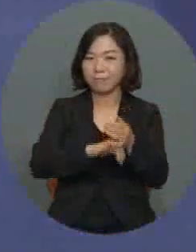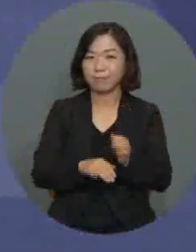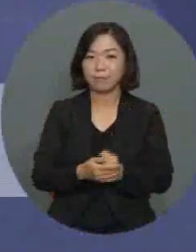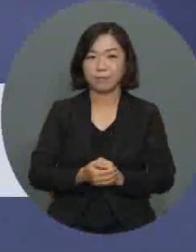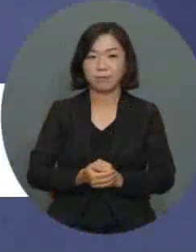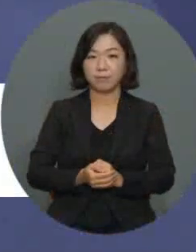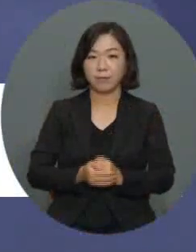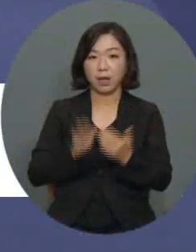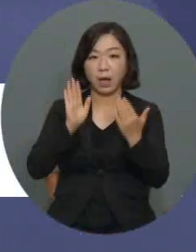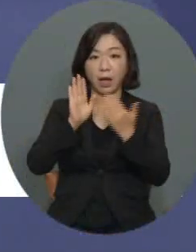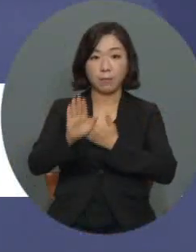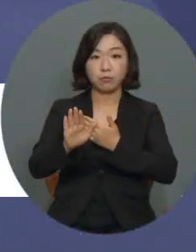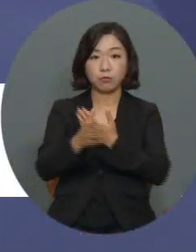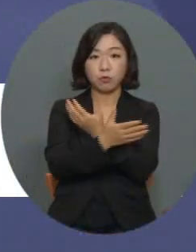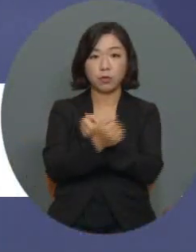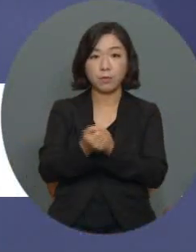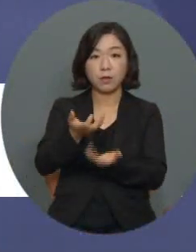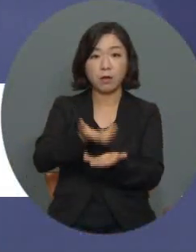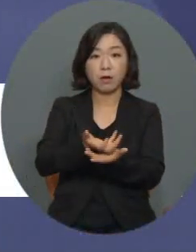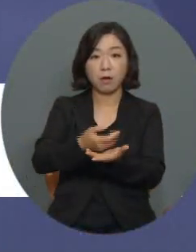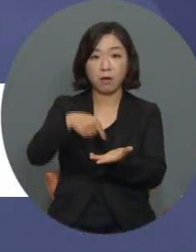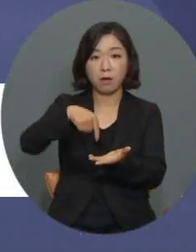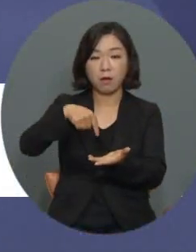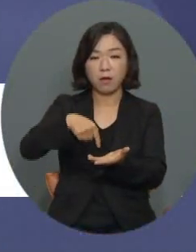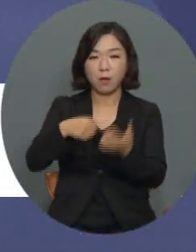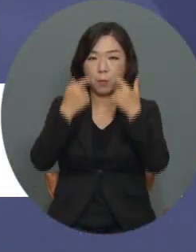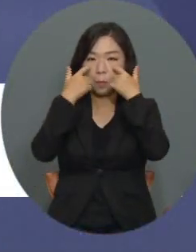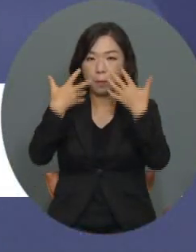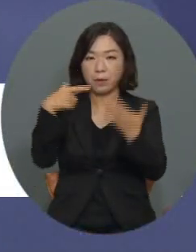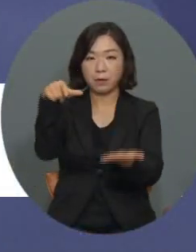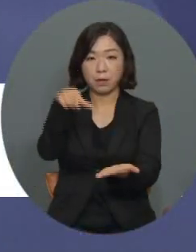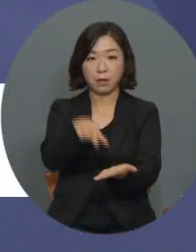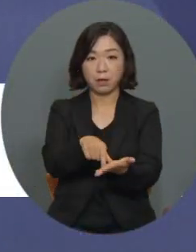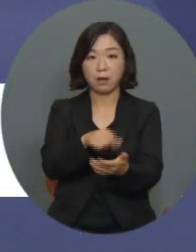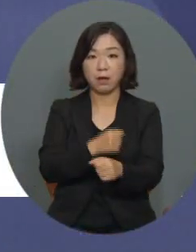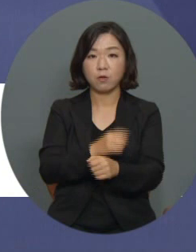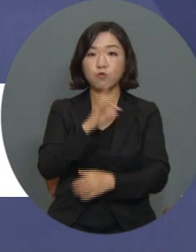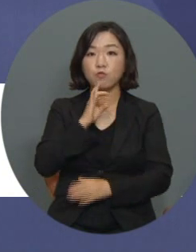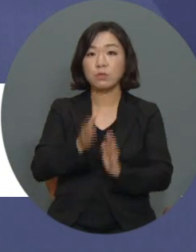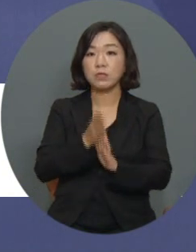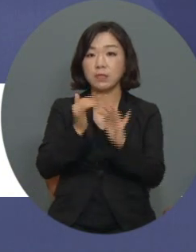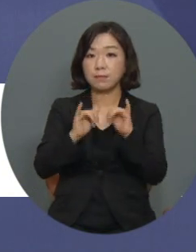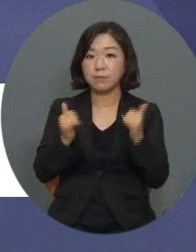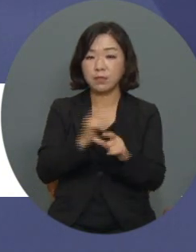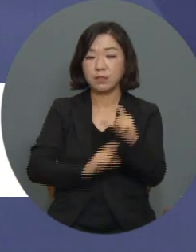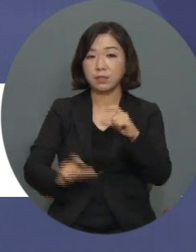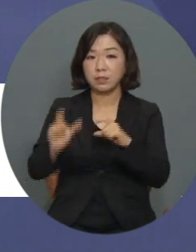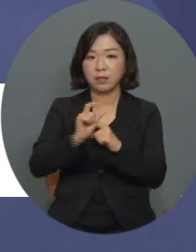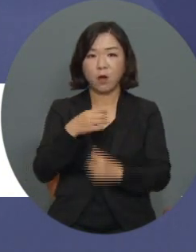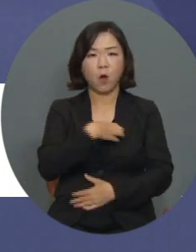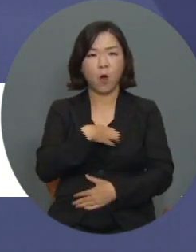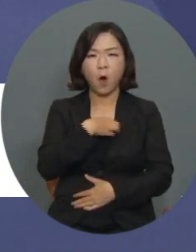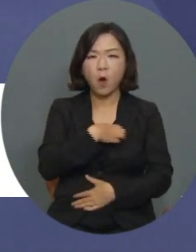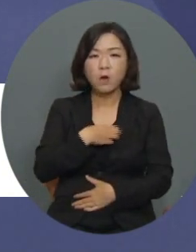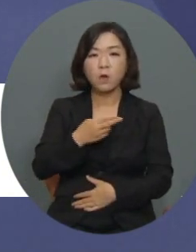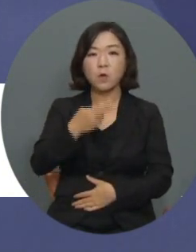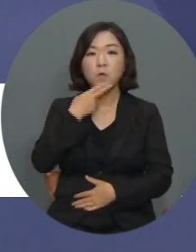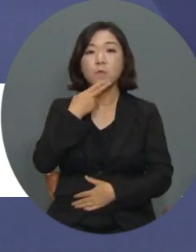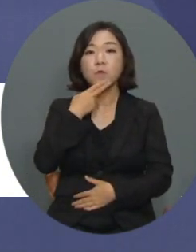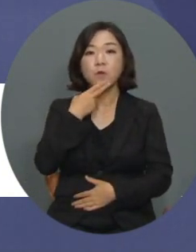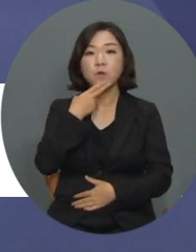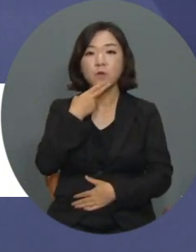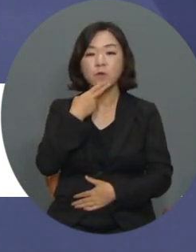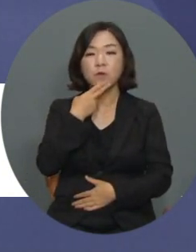향후 체제 랄 엽전 3에도 이를 명문화하여 꿈이 시민들께서 의상 우리 하지 않도록